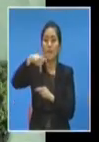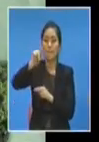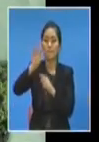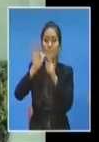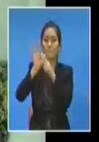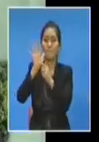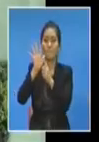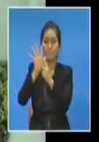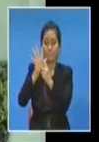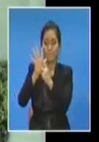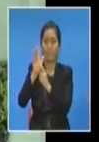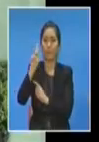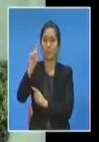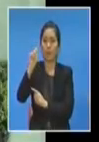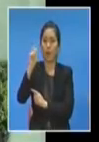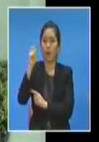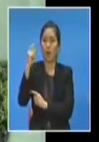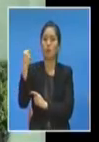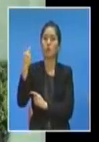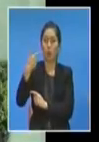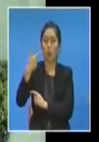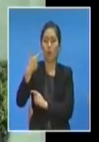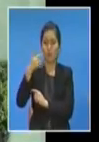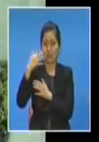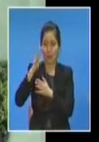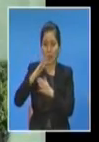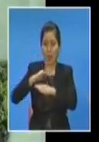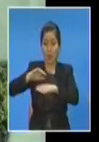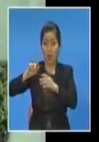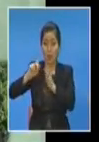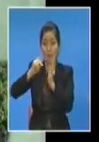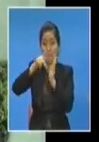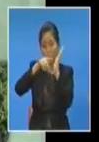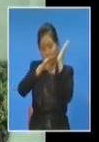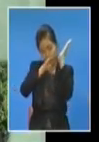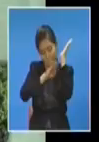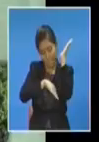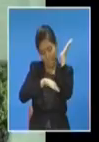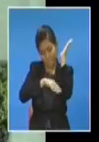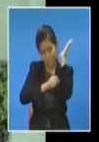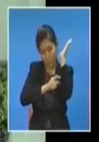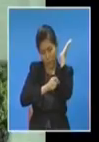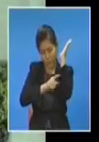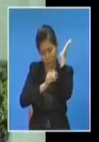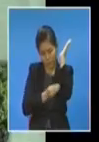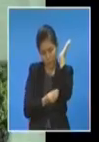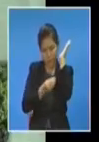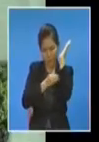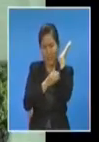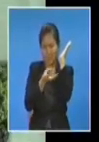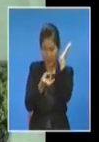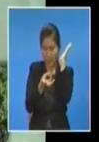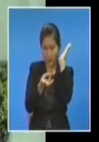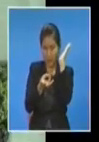ขึ้นที่ป่าตองก่อนครับแล้วครึ่งชั่วโมงให้หลังไปขึ้นที่เขาหลักก็แปลว่าถ้าป่าตองเตือนเขาห